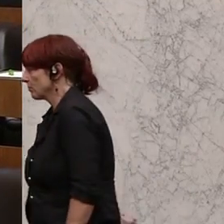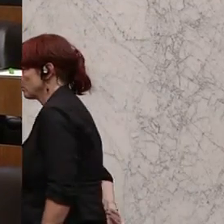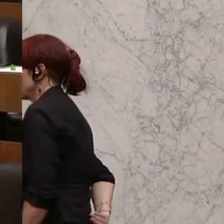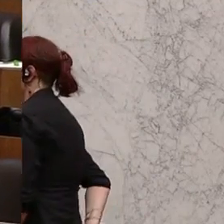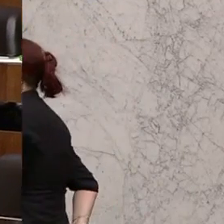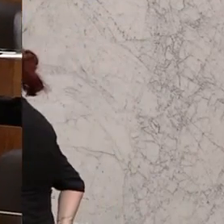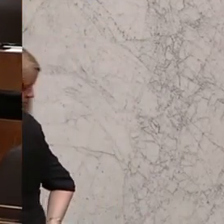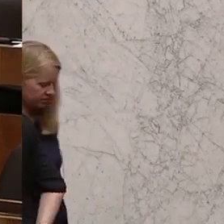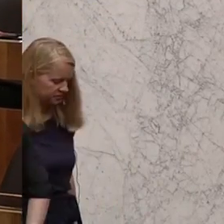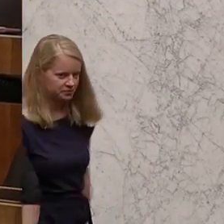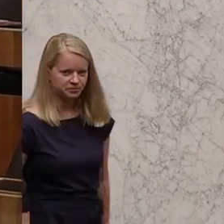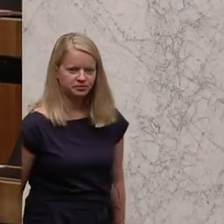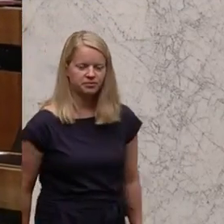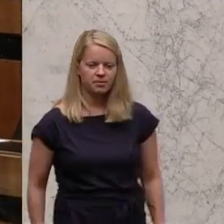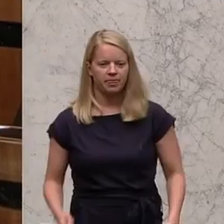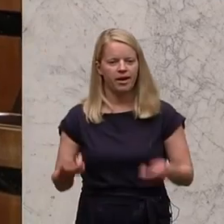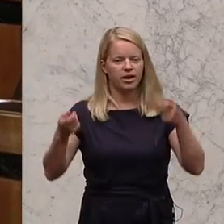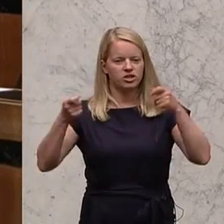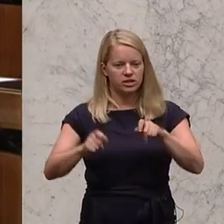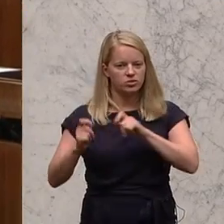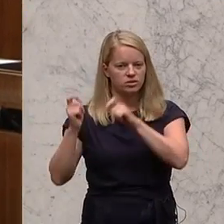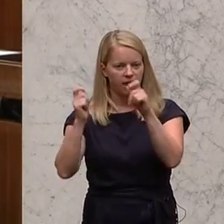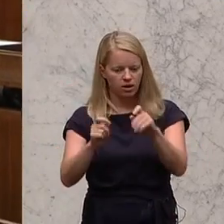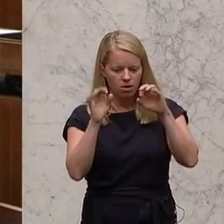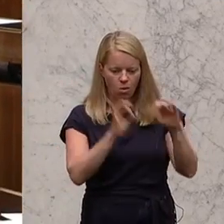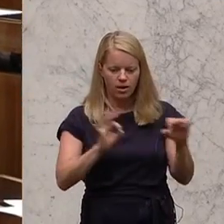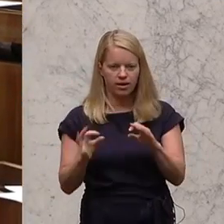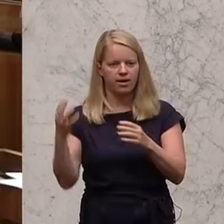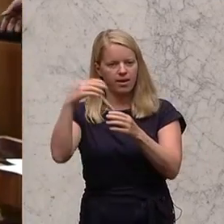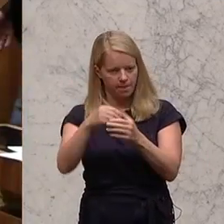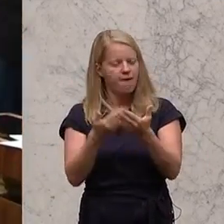Der Entschließungsantrag ist ordnungsgemäß eingebracht, steht mit in Verhandlungen.